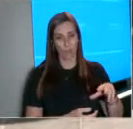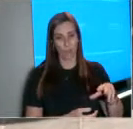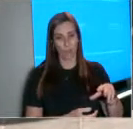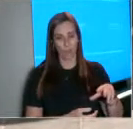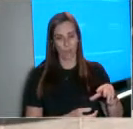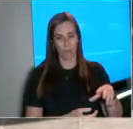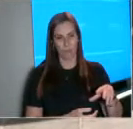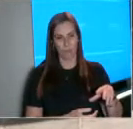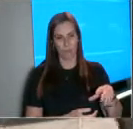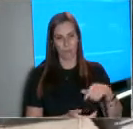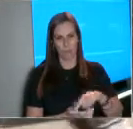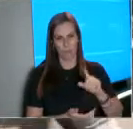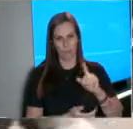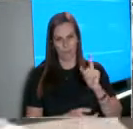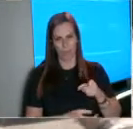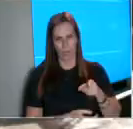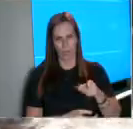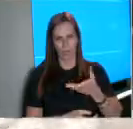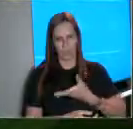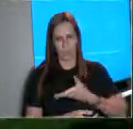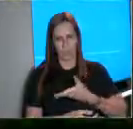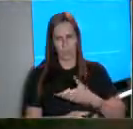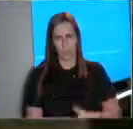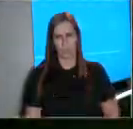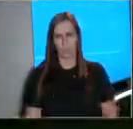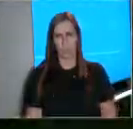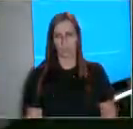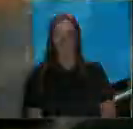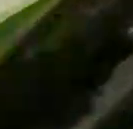והרצחות. כי מי שמגיע לא יקבל.